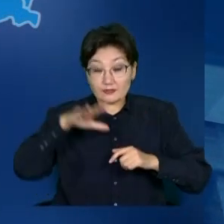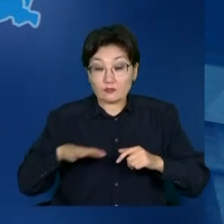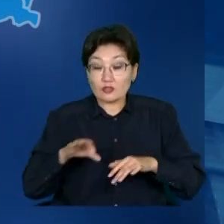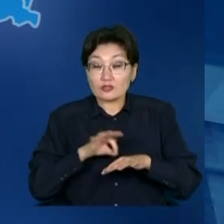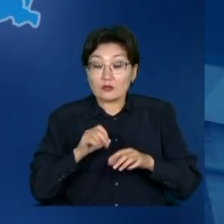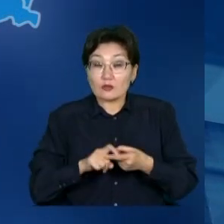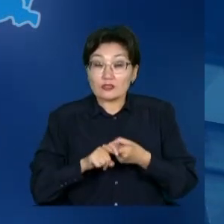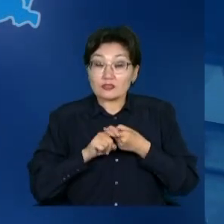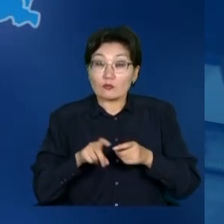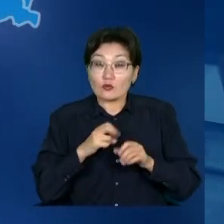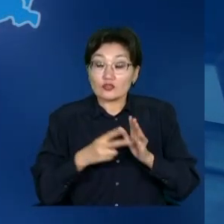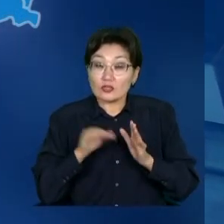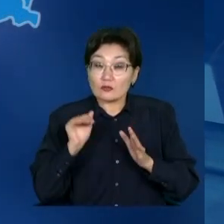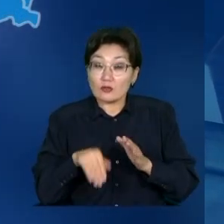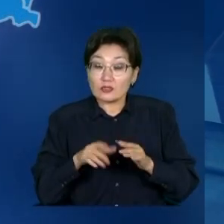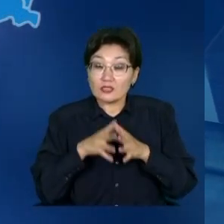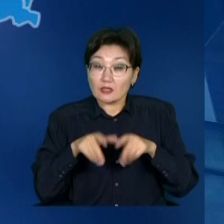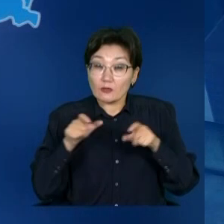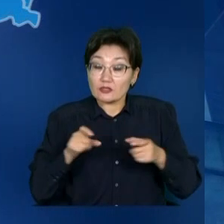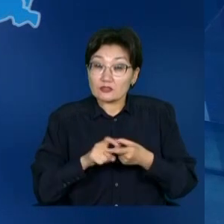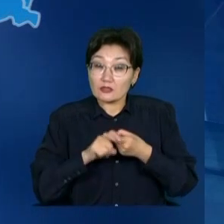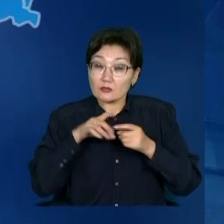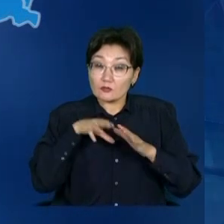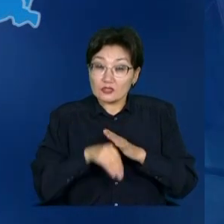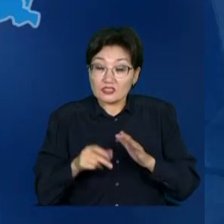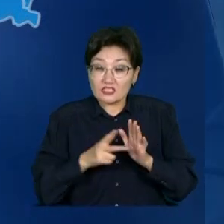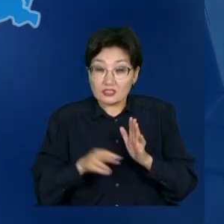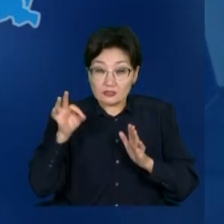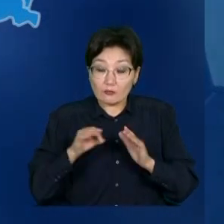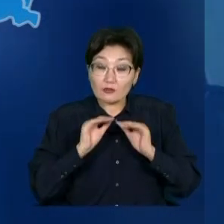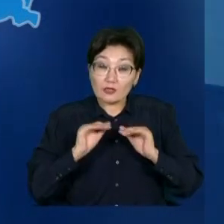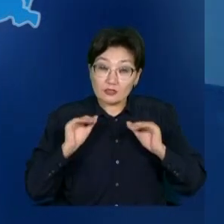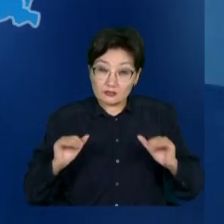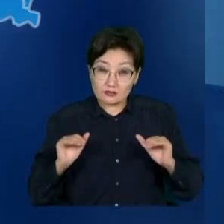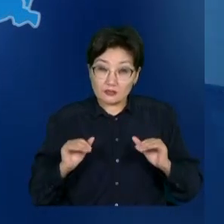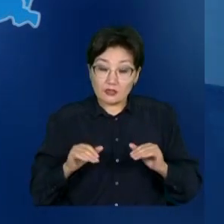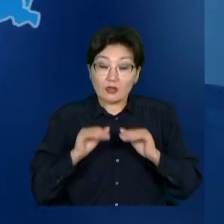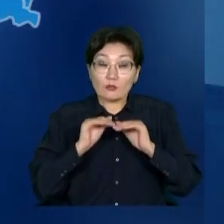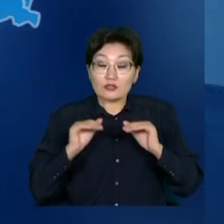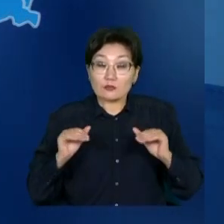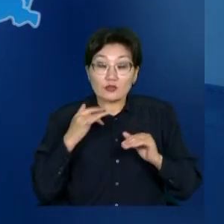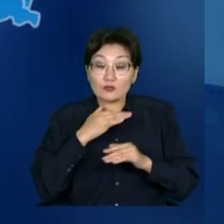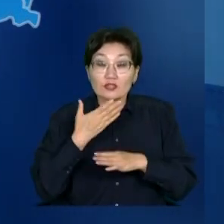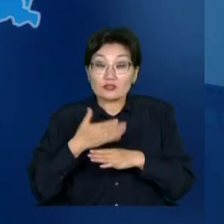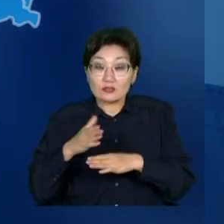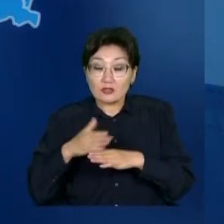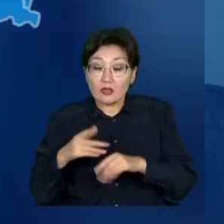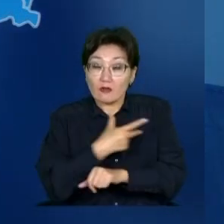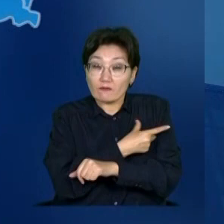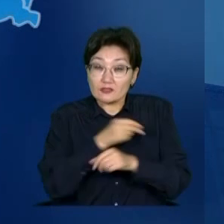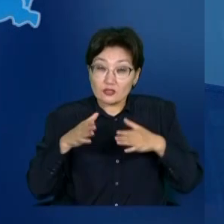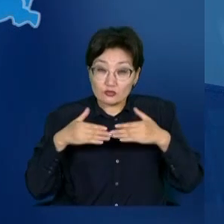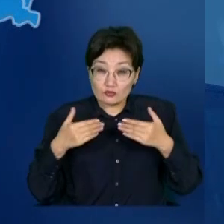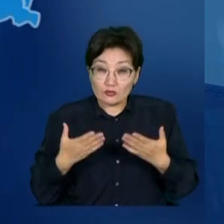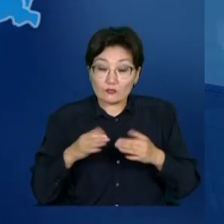қызылшаны 17000-нан астам адам жұқтырған, оның ішінде 80% балалар екен. Ал бүлдіршіндердің басым көпшілігі вакцина